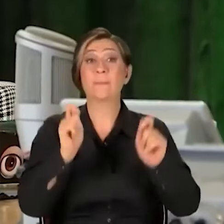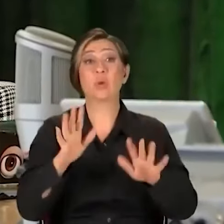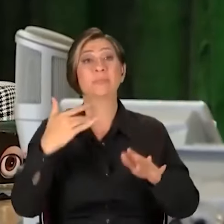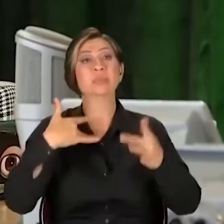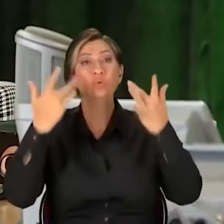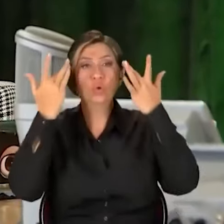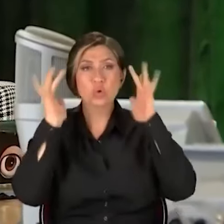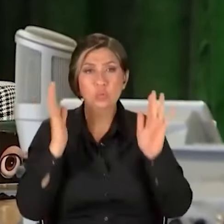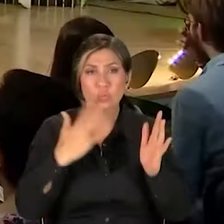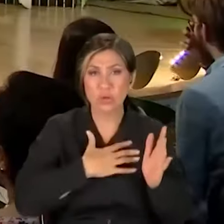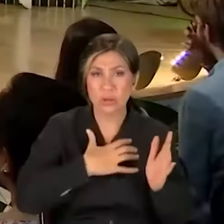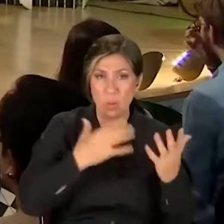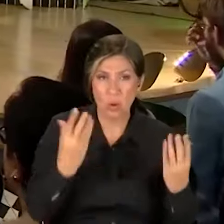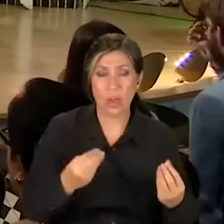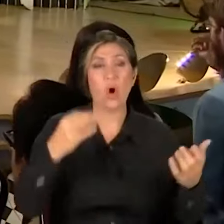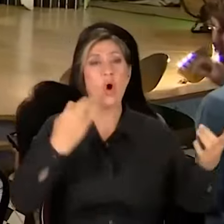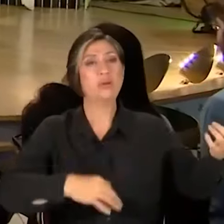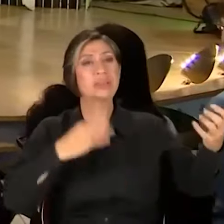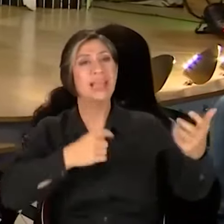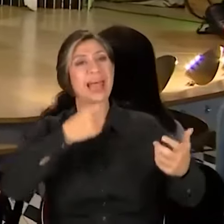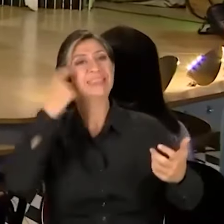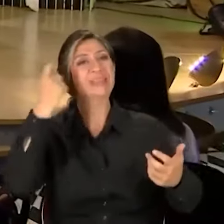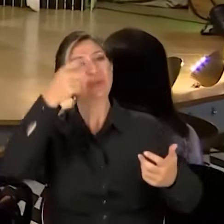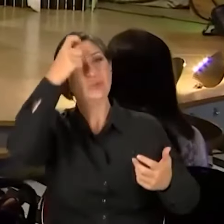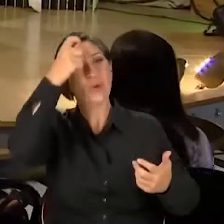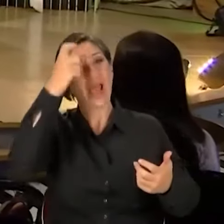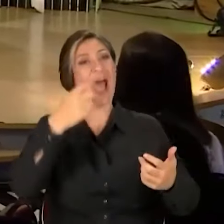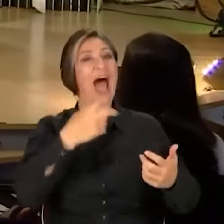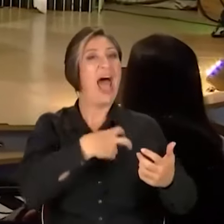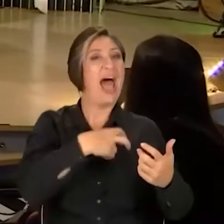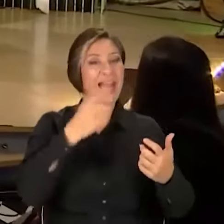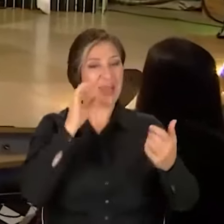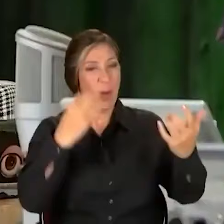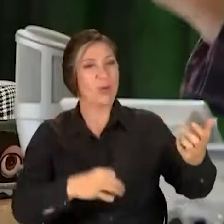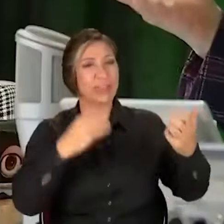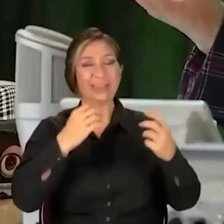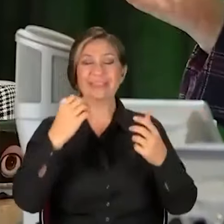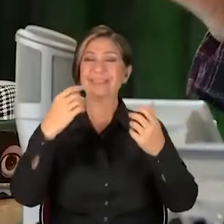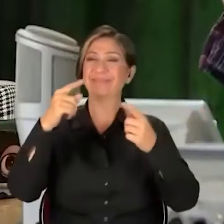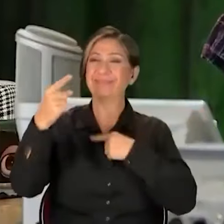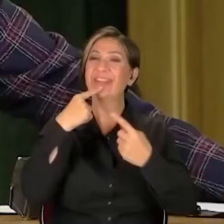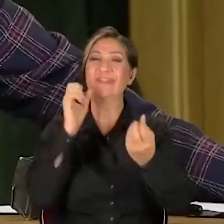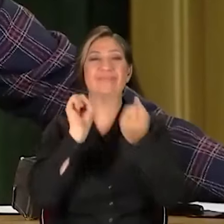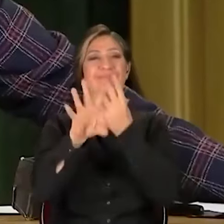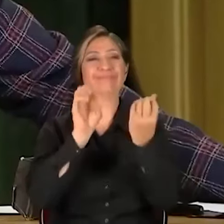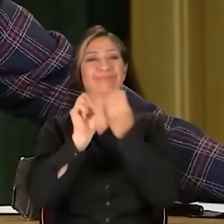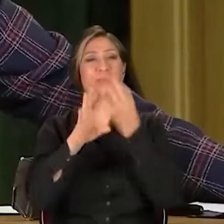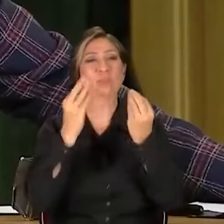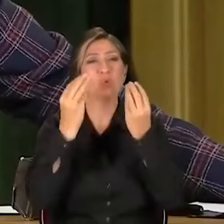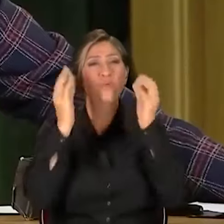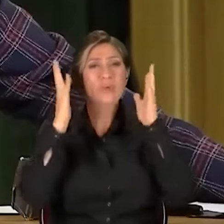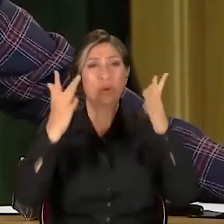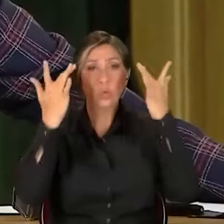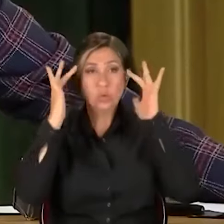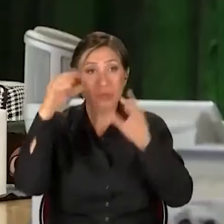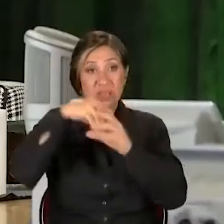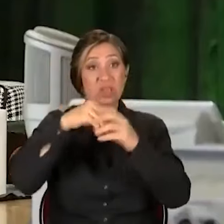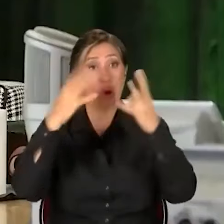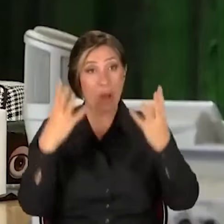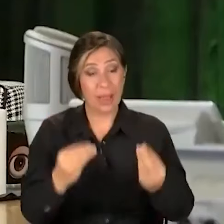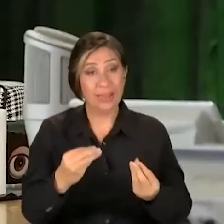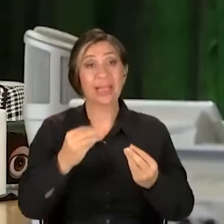Bizim kültürümüzde olan, işte ozanlarımızın zamanda yaptığı aşık atışmalar. Atışması evet, dediğimiz çok eğlenceli olan. Bir sürü kültürümüzde yer alan böyle